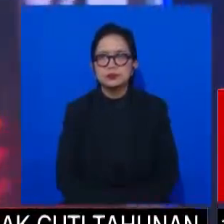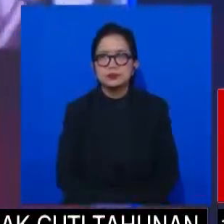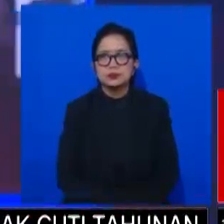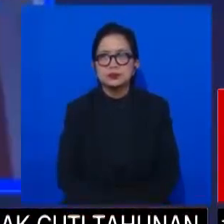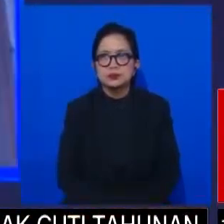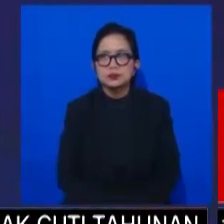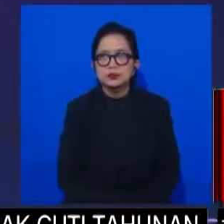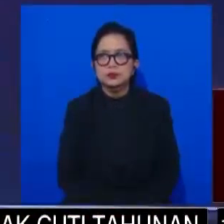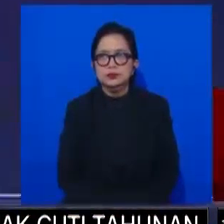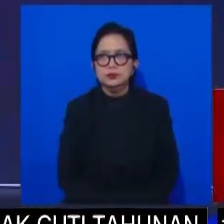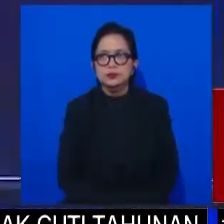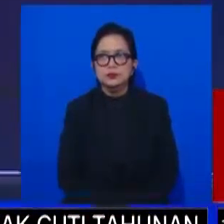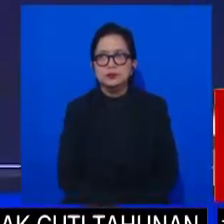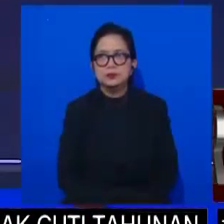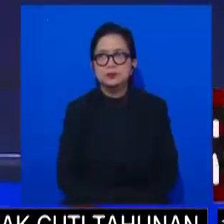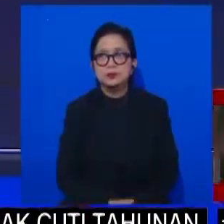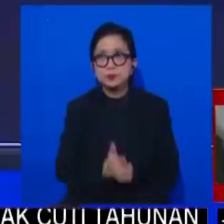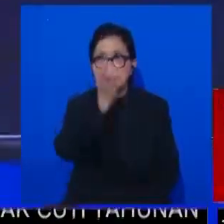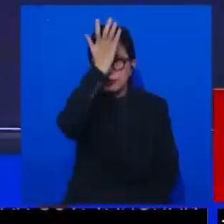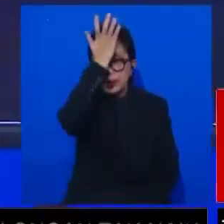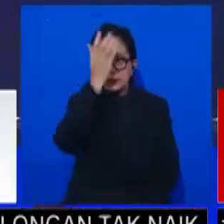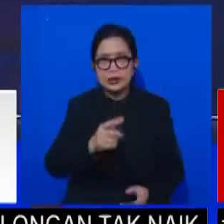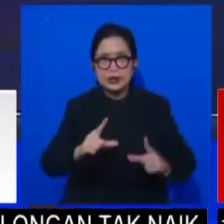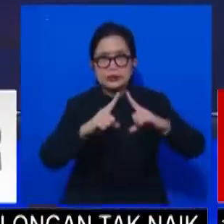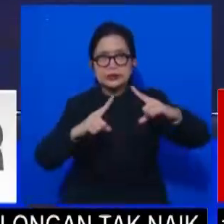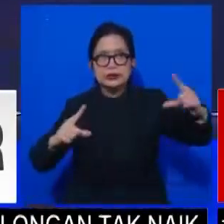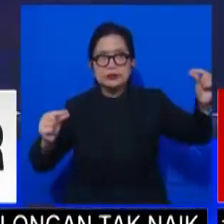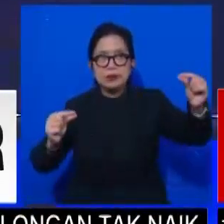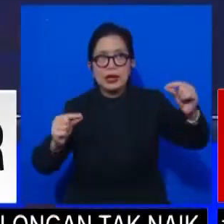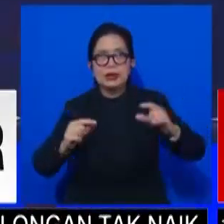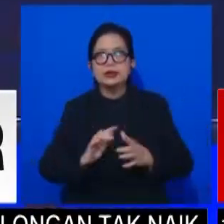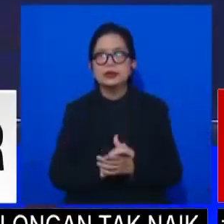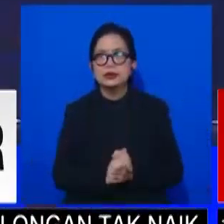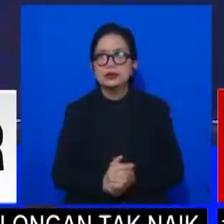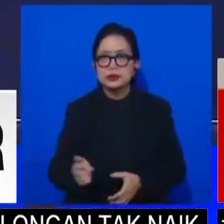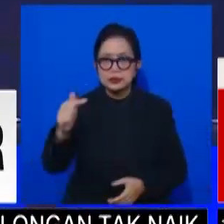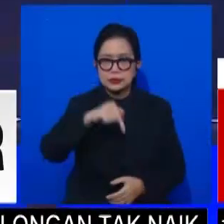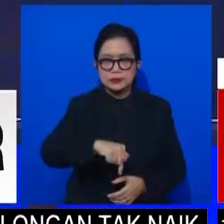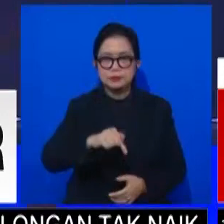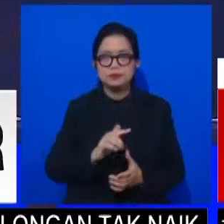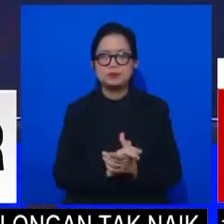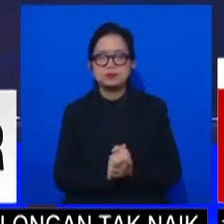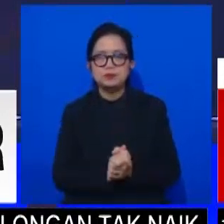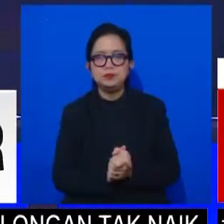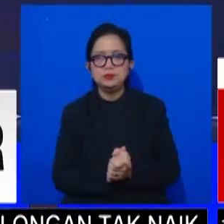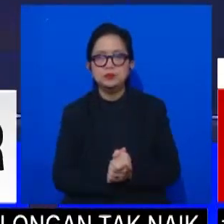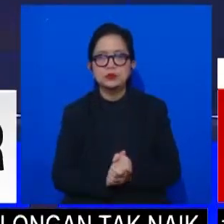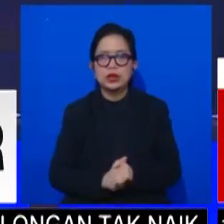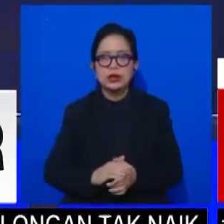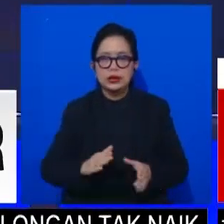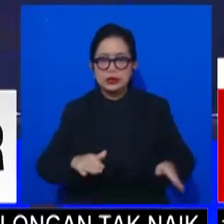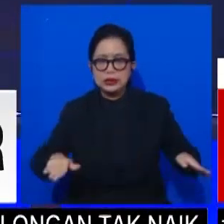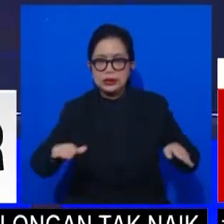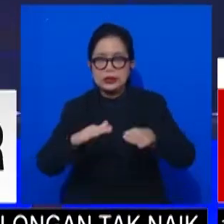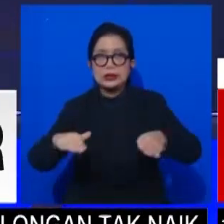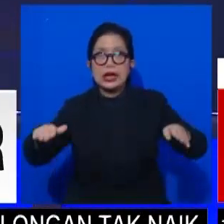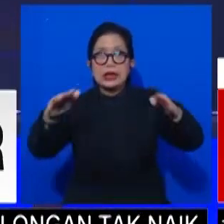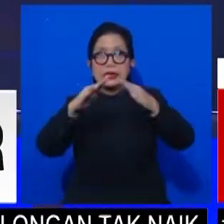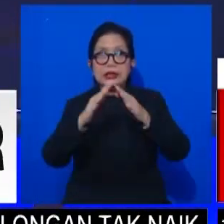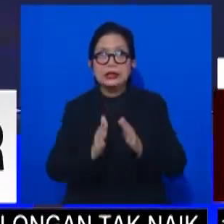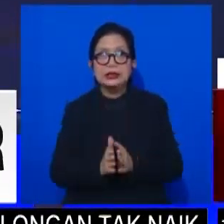Berikutnya ada Kaisar kunjungi Borobudur. Kaisar Jepang Naruhito tiba di Candi Borobudur di Kabupaten Magelang, Jawa Tengah pada Kamis